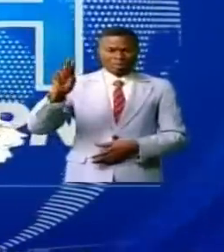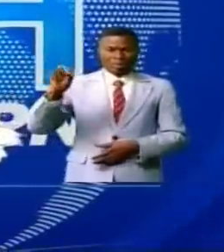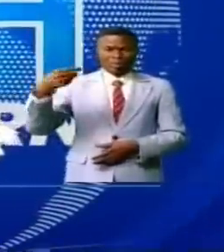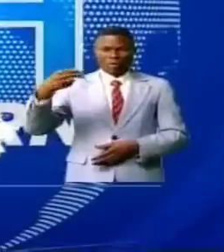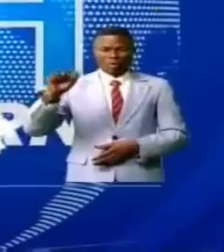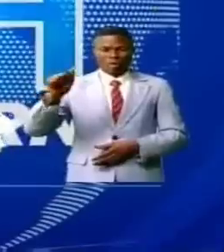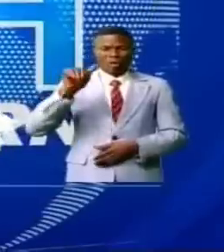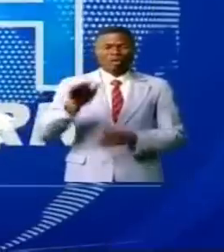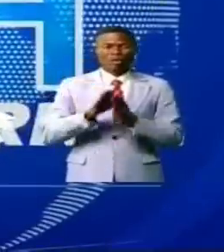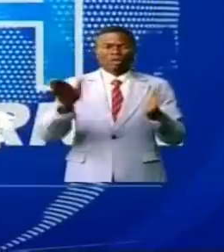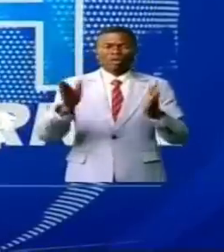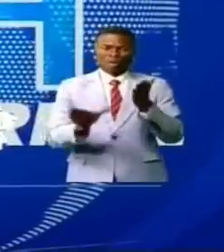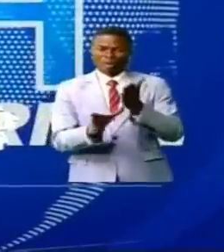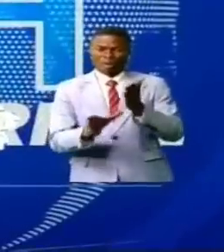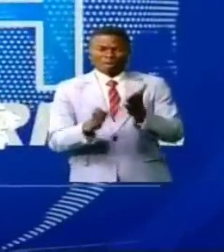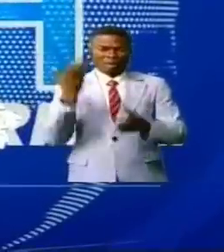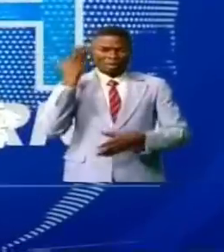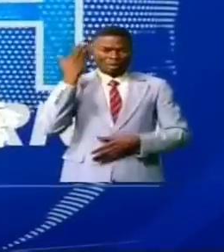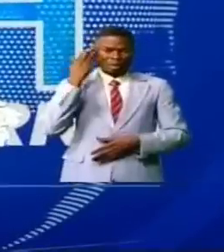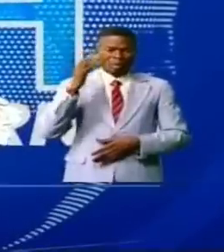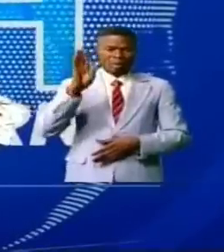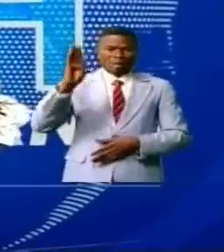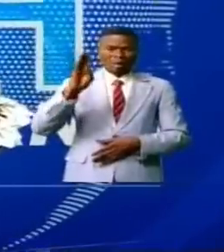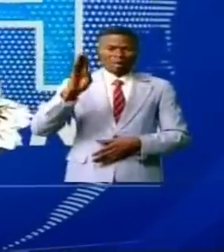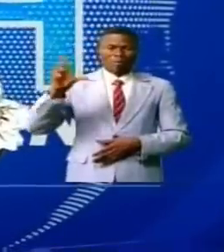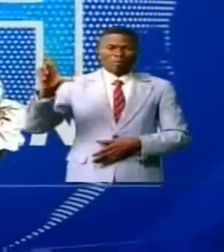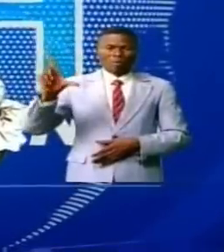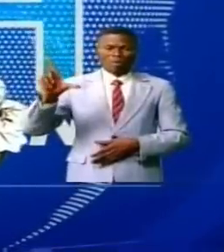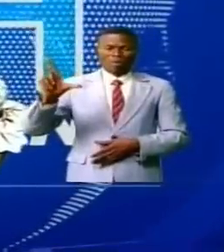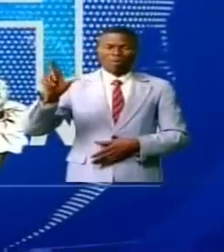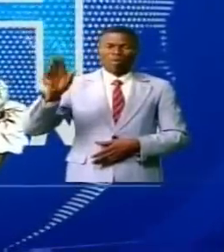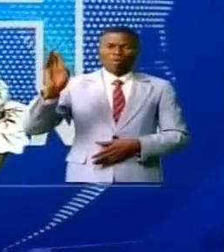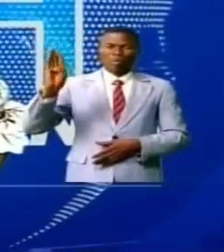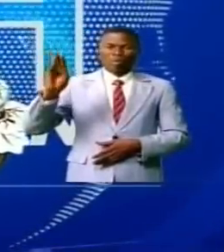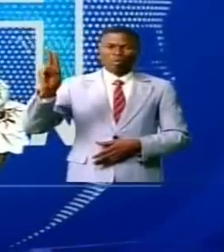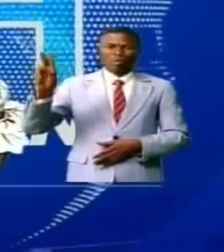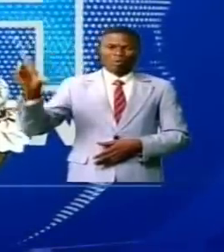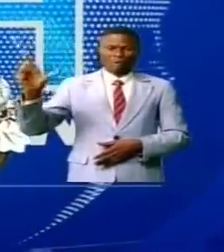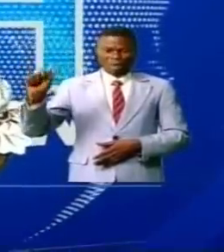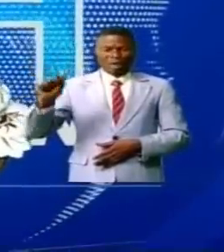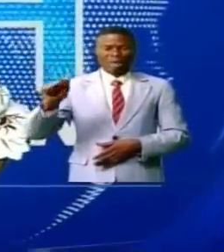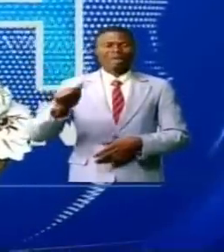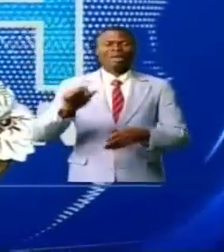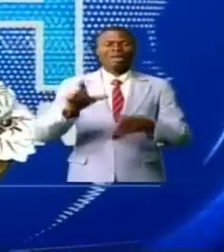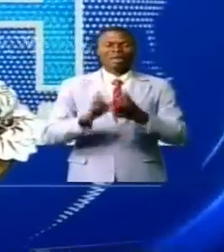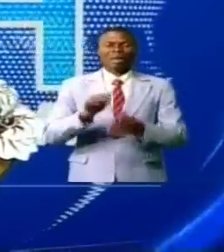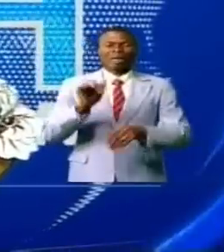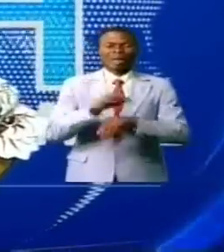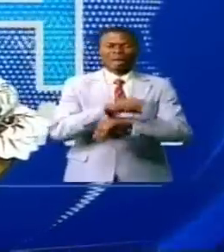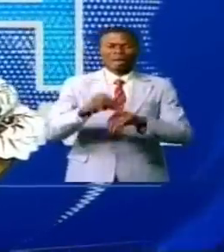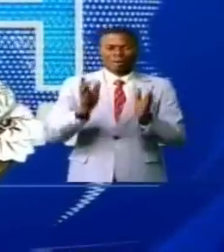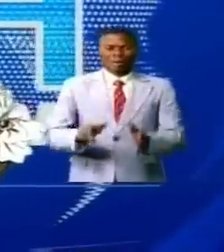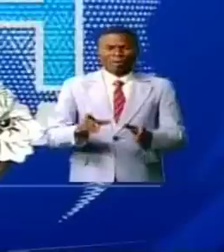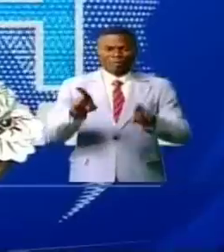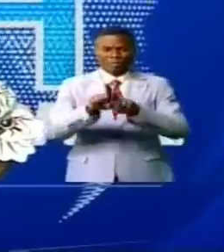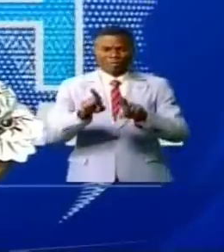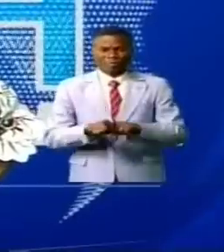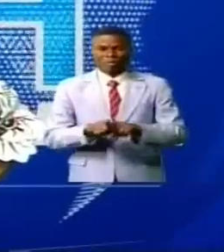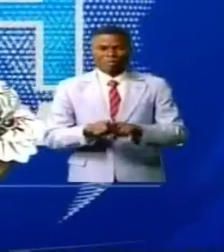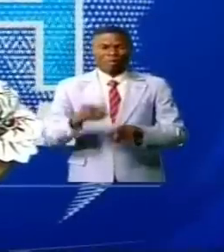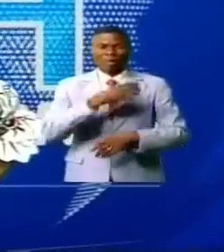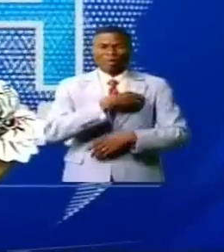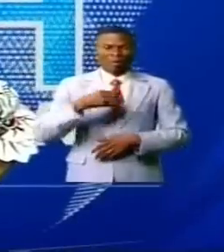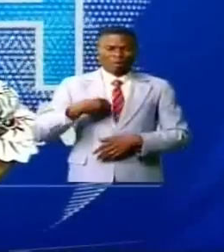directeur général adjoint, M. Boulaboula Mbouya, administrateur, M. Bouchabou Kouete Hervé, administrateur,